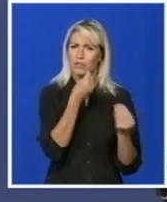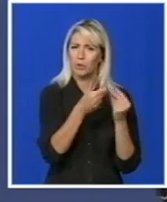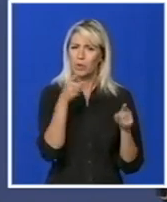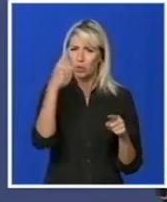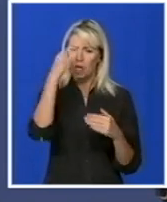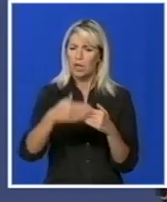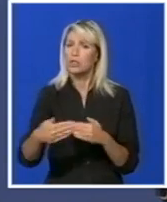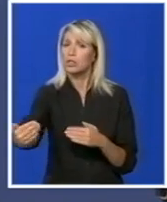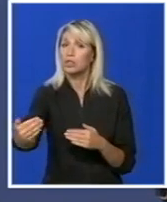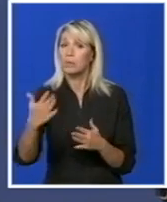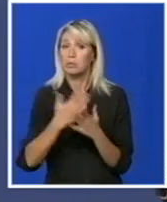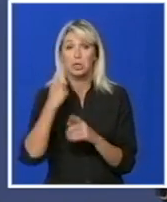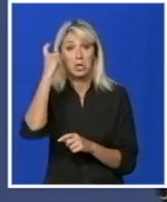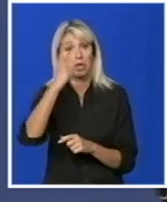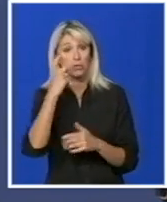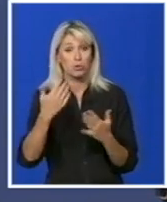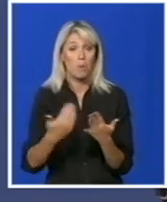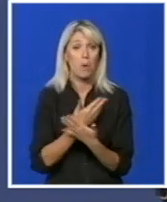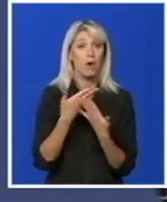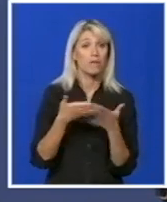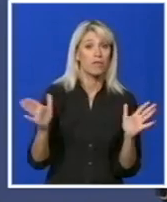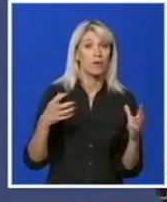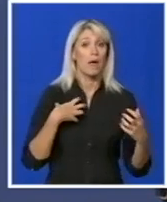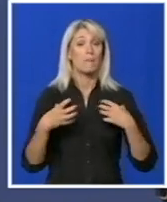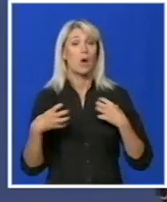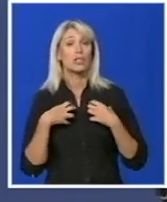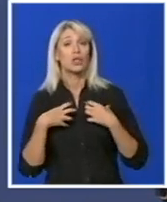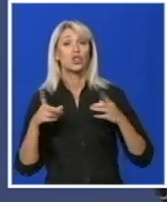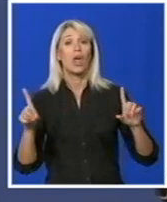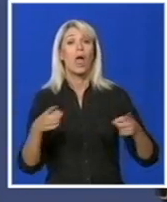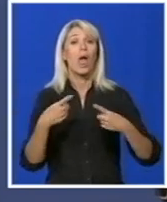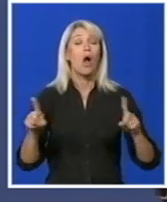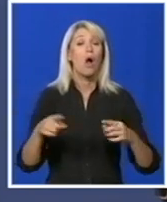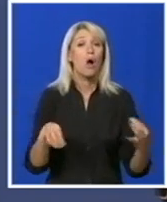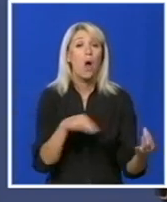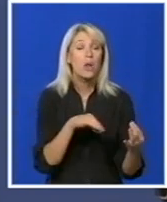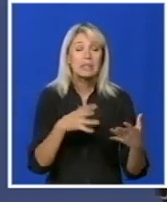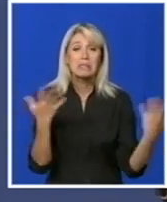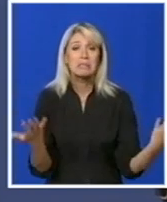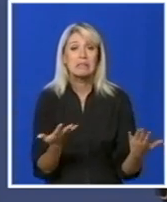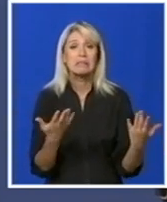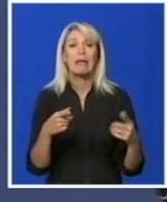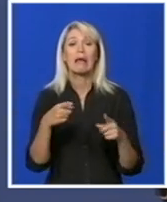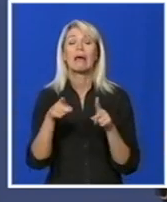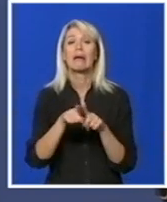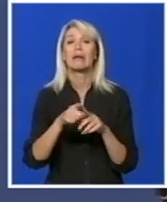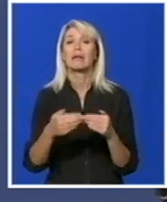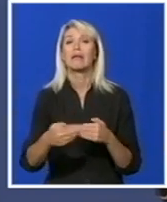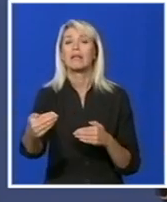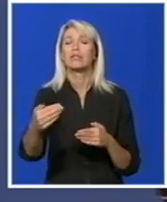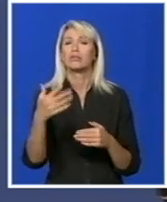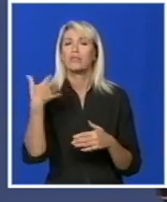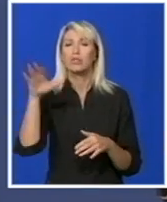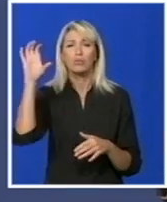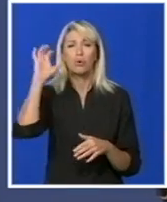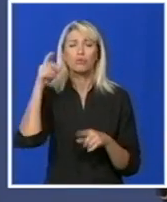razmatrati eventualno to ponovni rad pozorišta, organizaciju koncerata? Najavljeno da će sledeće nedelje rad ugostiteljskih objekata biti produžen do jedan